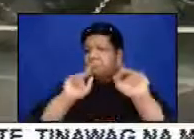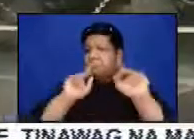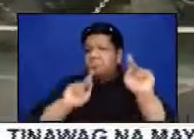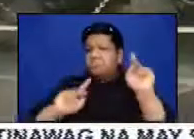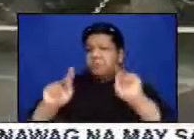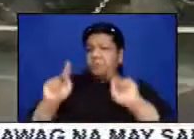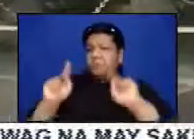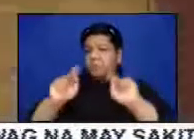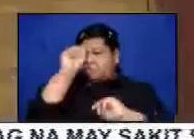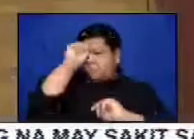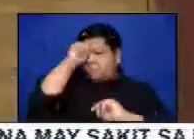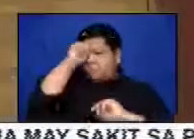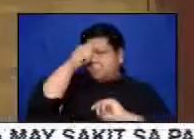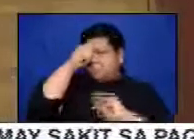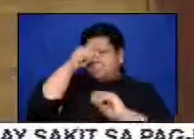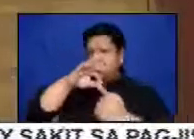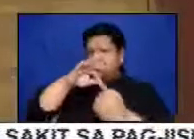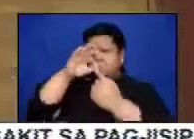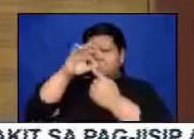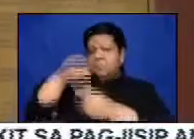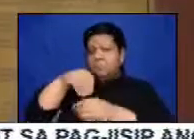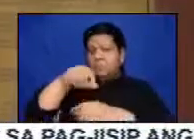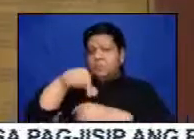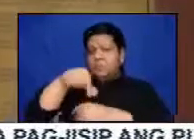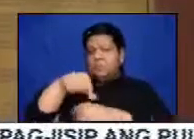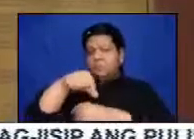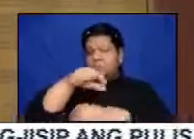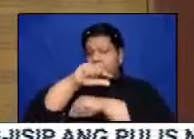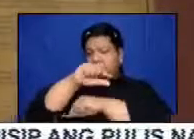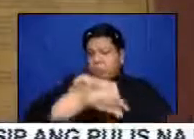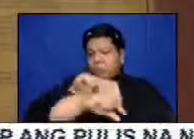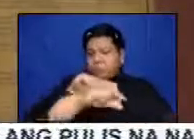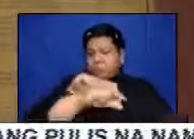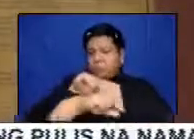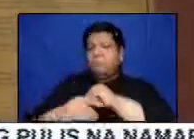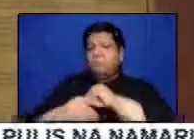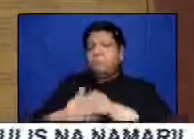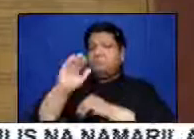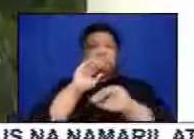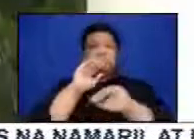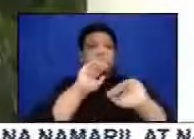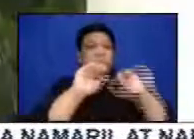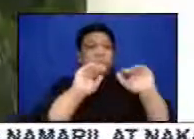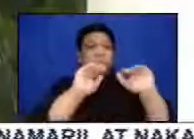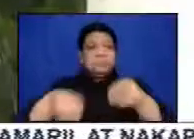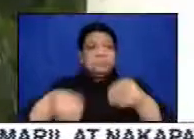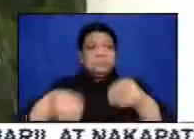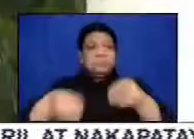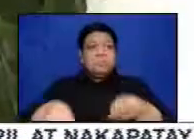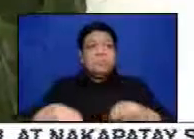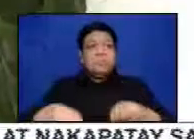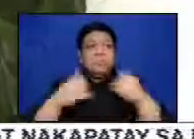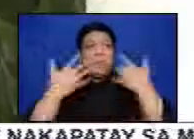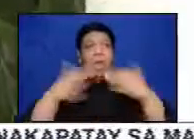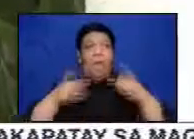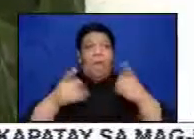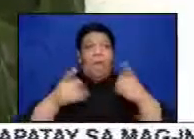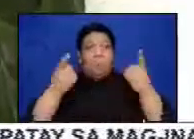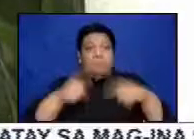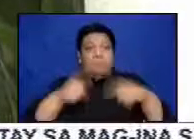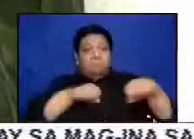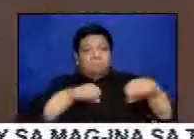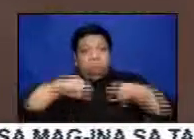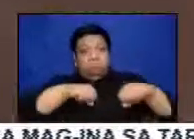test na isinagawa ng forensic team ng NBI, napag-alaman na nag-match ang dental evidence ng bangkay